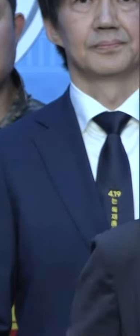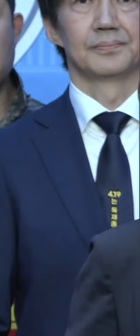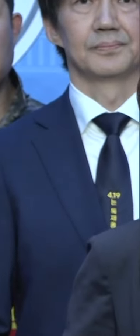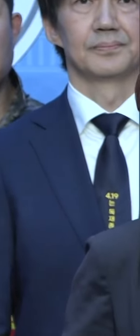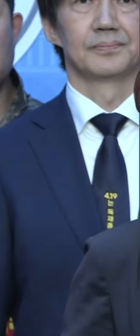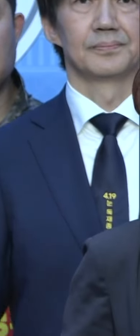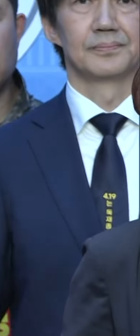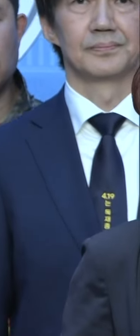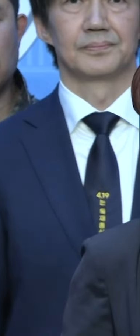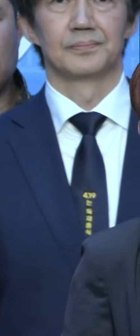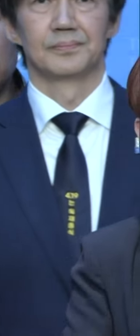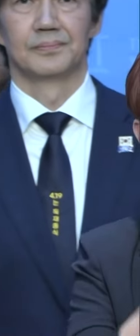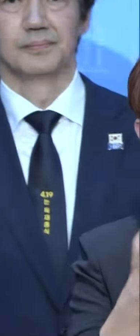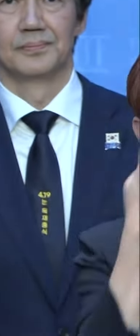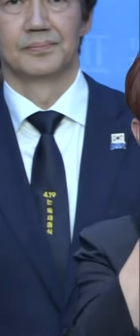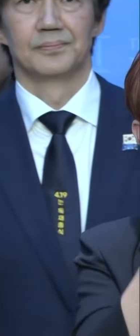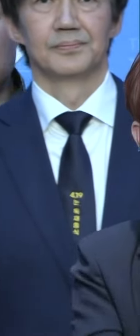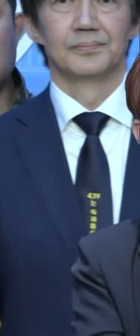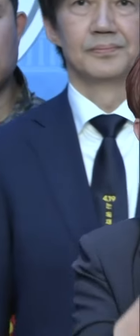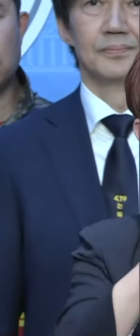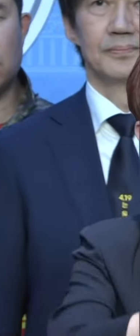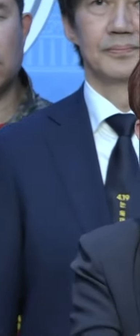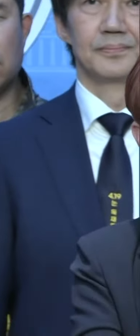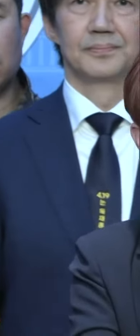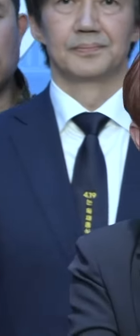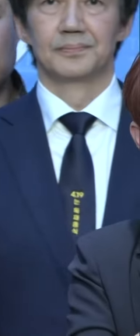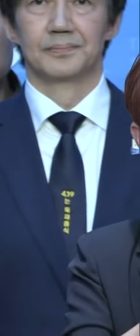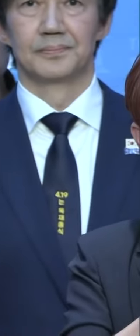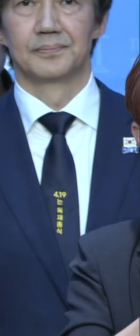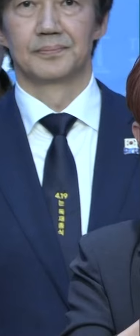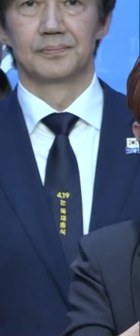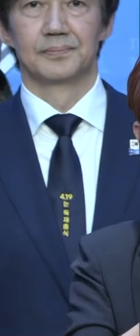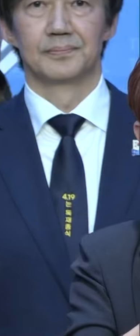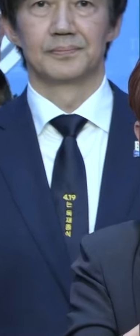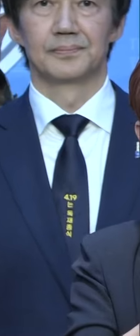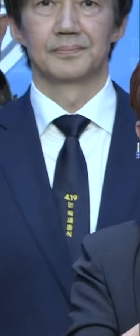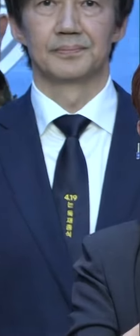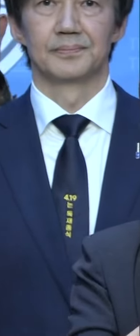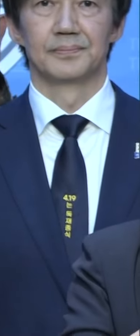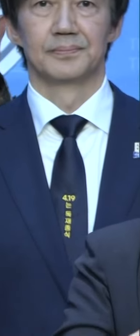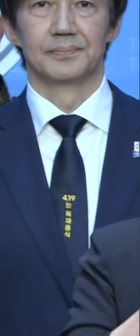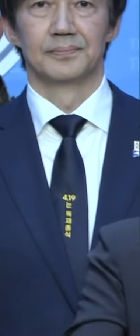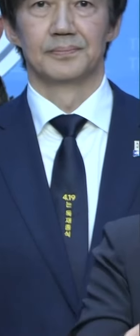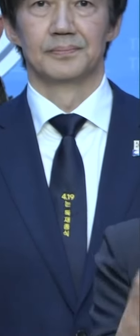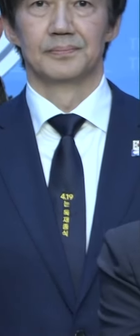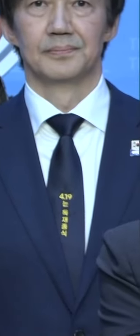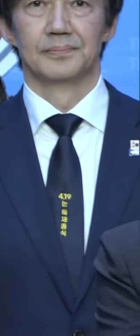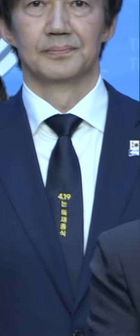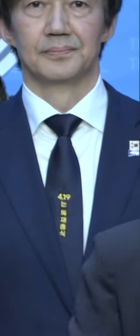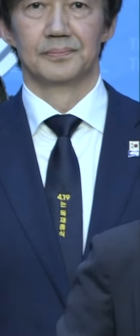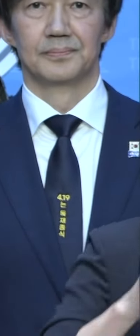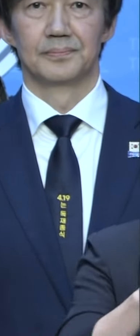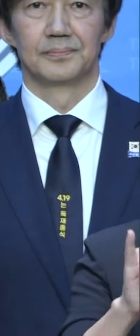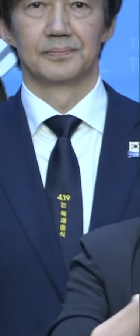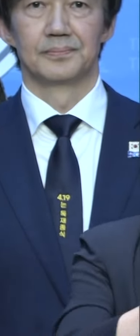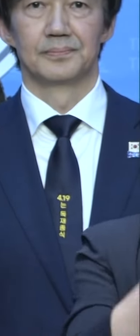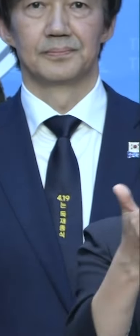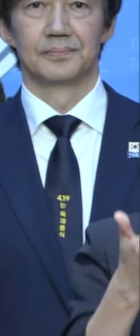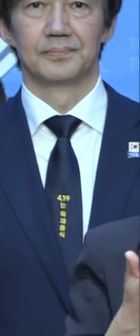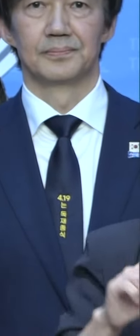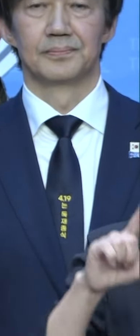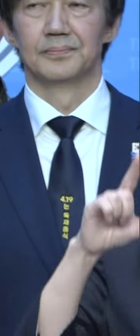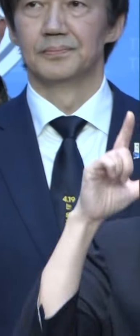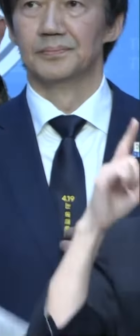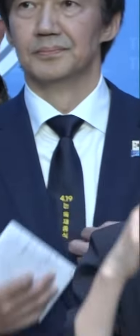윤석이 아니라 검사 윤이라이 사건을 어떻게 바라보겠습니다 평소에 국민들에게 사랑받았던 스타